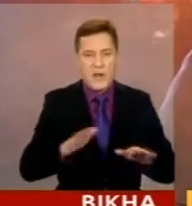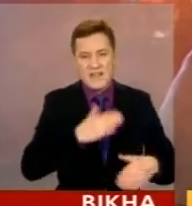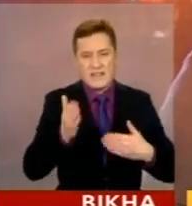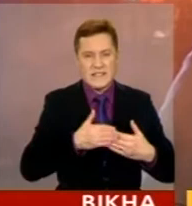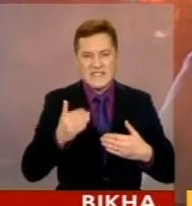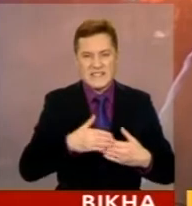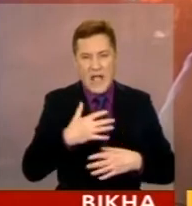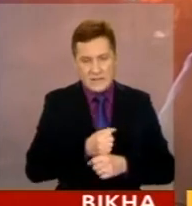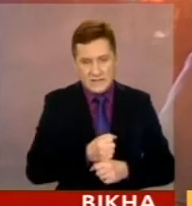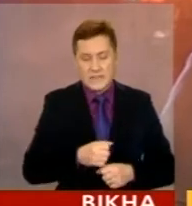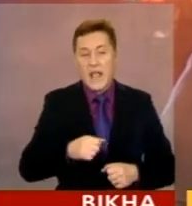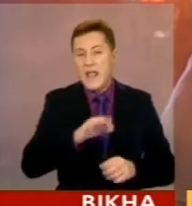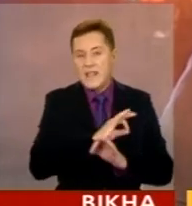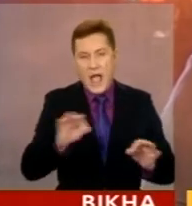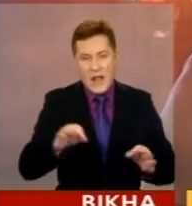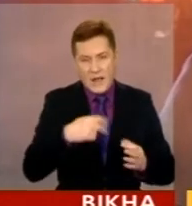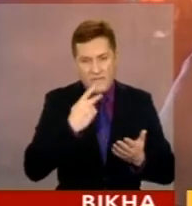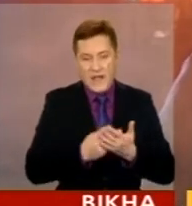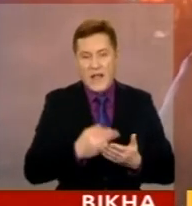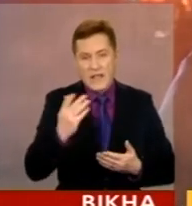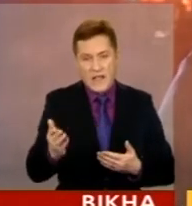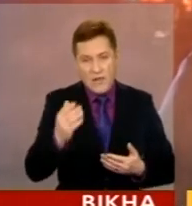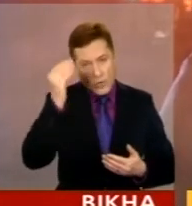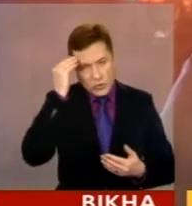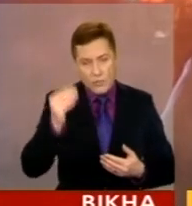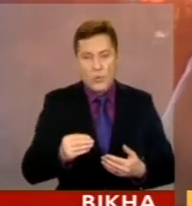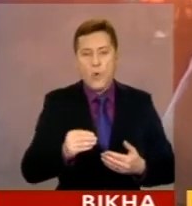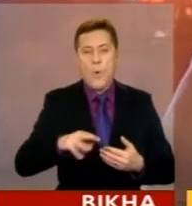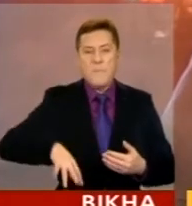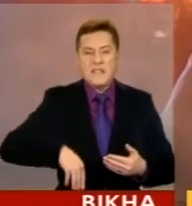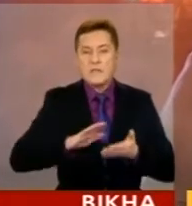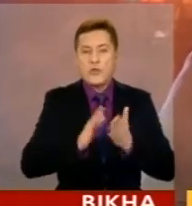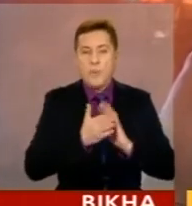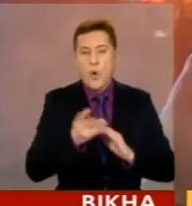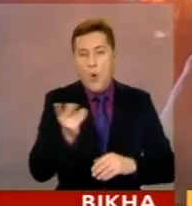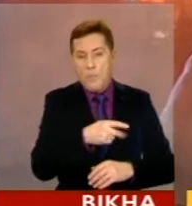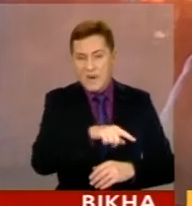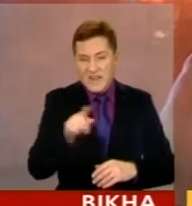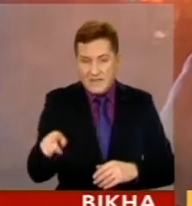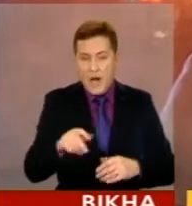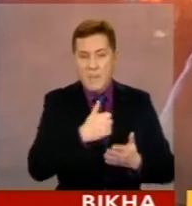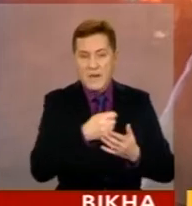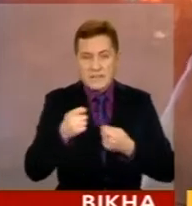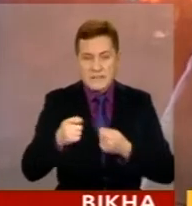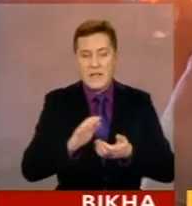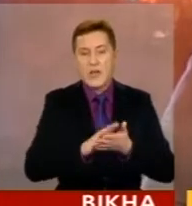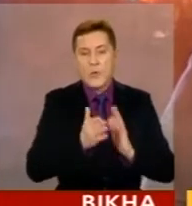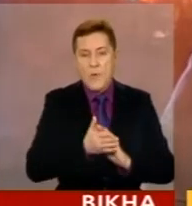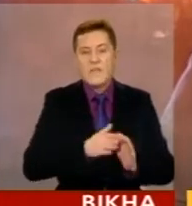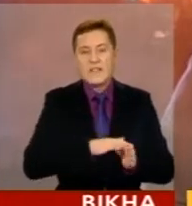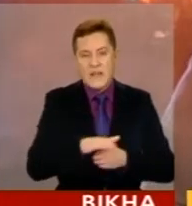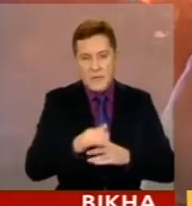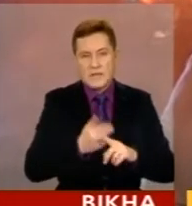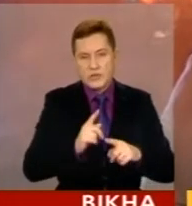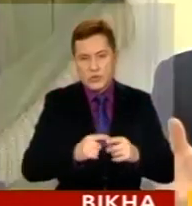санкцій. Ідеальним варіантом, на його думку, є формат мінських домовленостей. Тож обидва президенти домовилися триматися цього курсу перемовин.